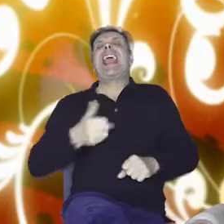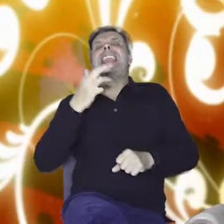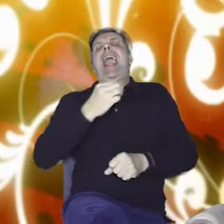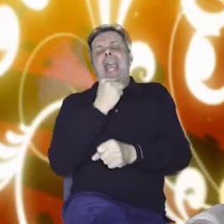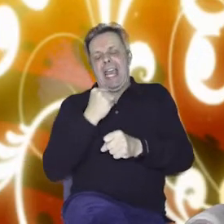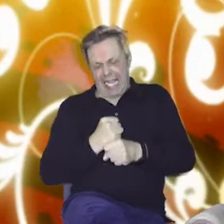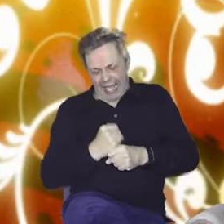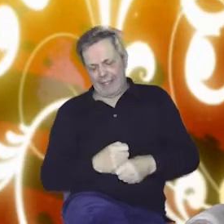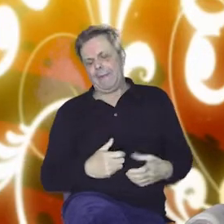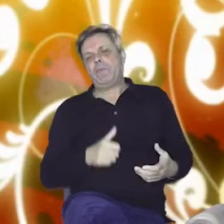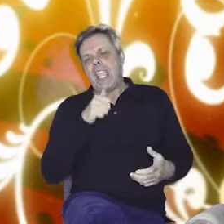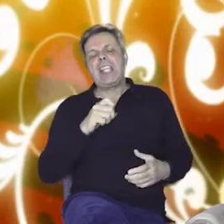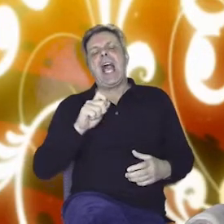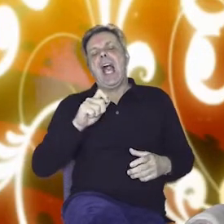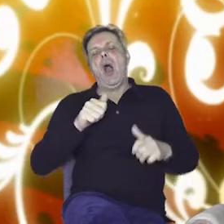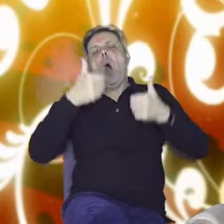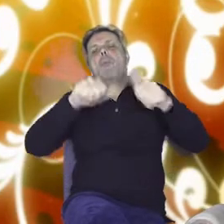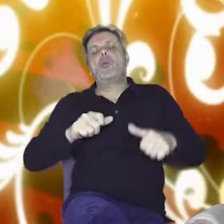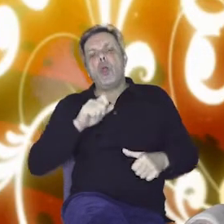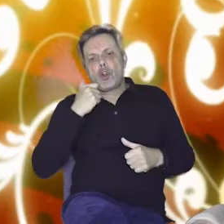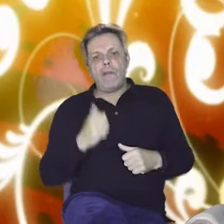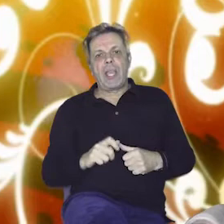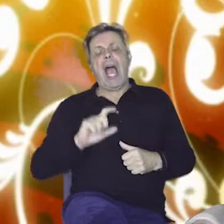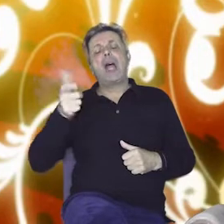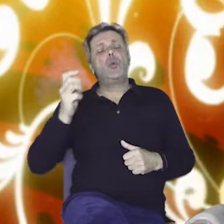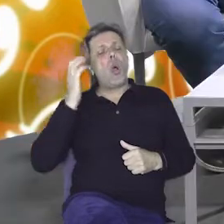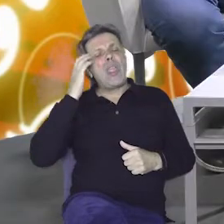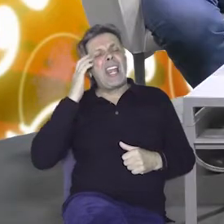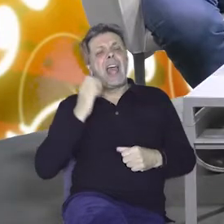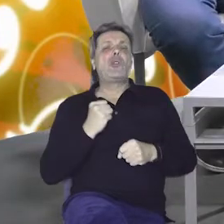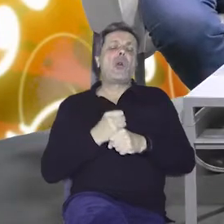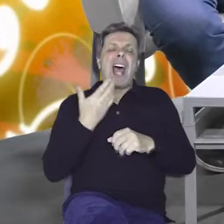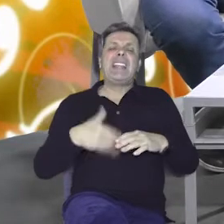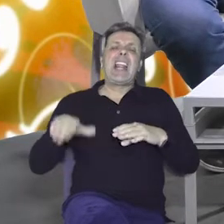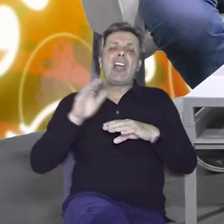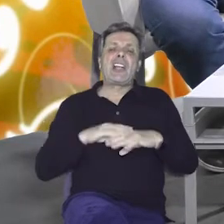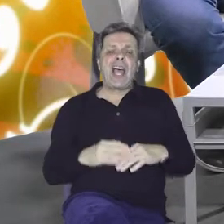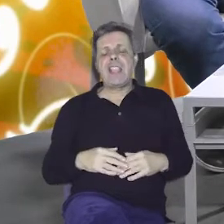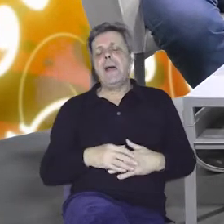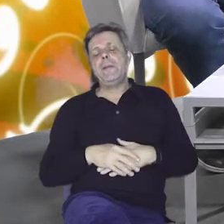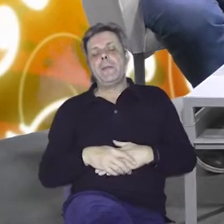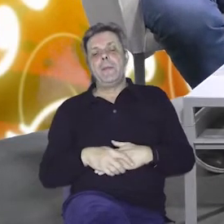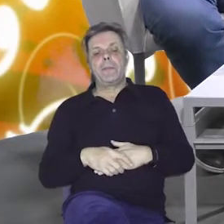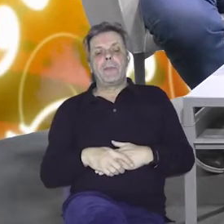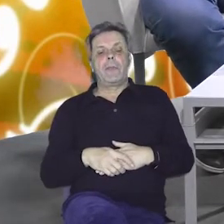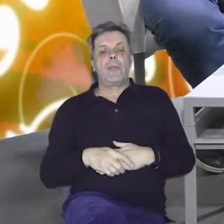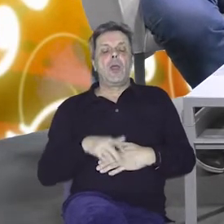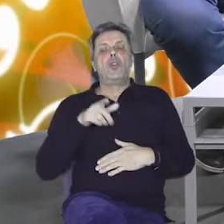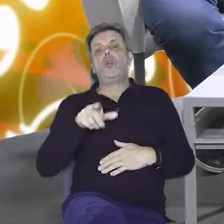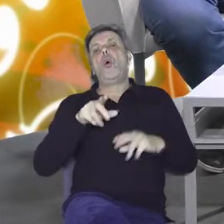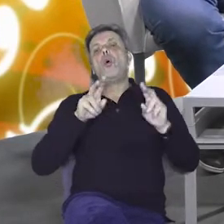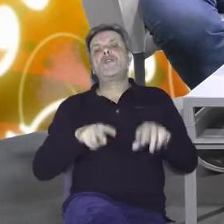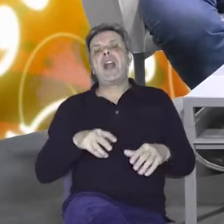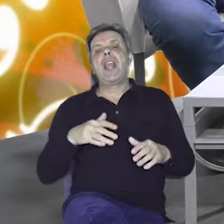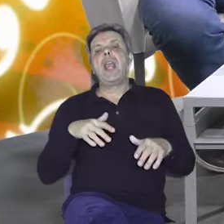čovjeka ovaj oblikuje, a ovo drugo intelektualna neka nadgradnja, tad se to zvalo humana inteligencija, tu zapravo ljudi ne